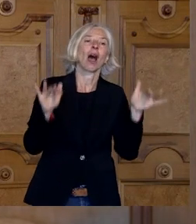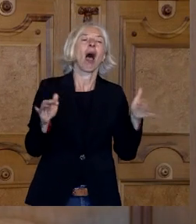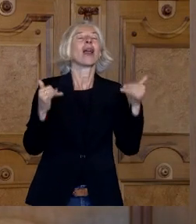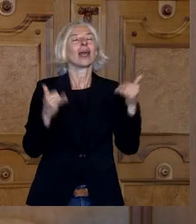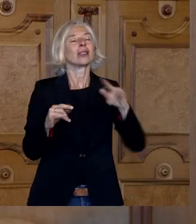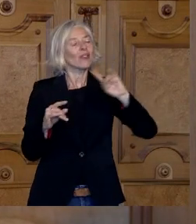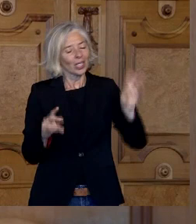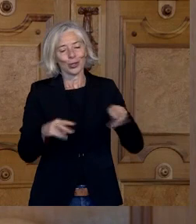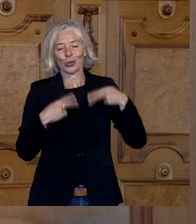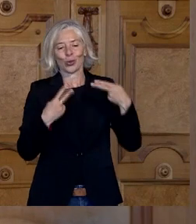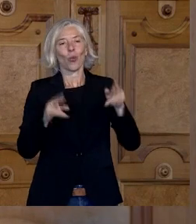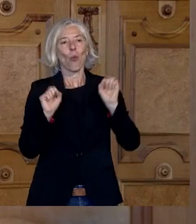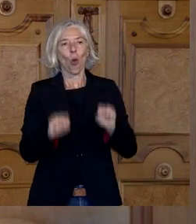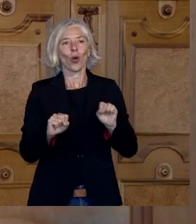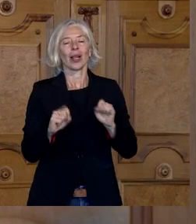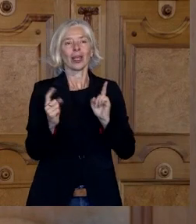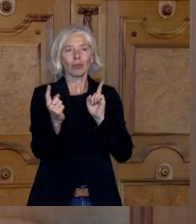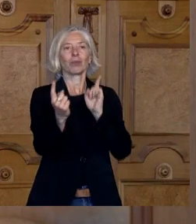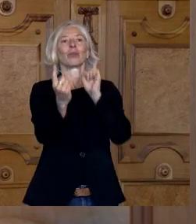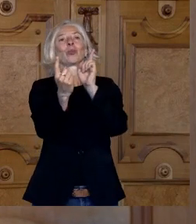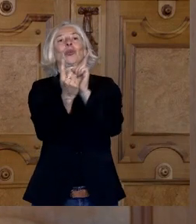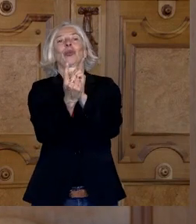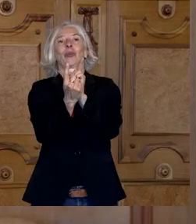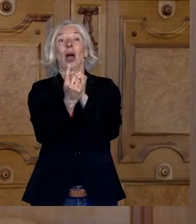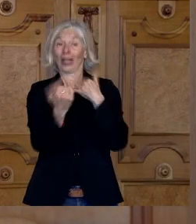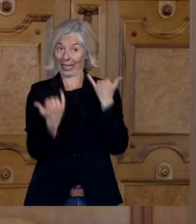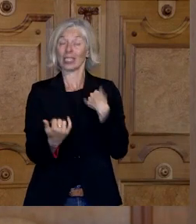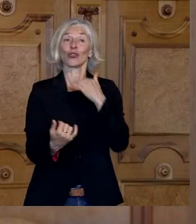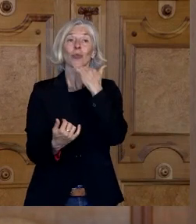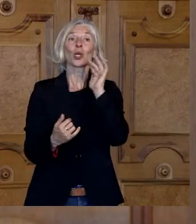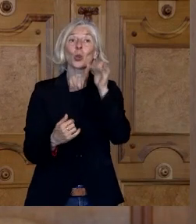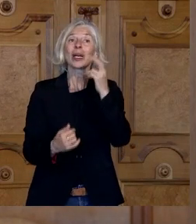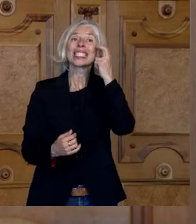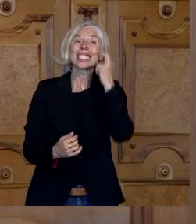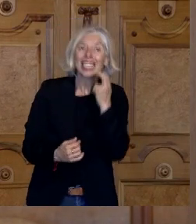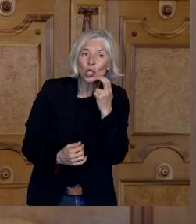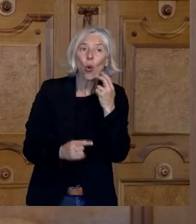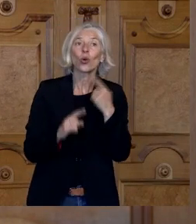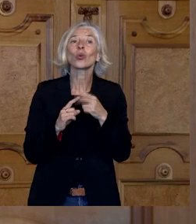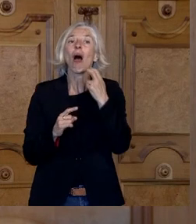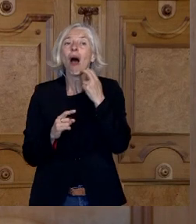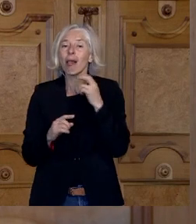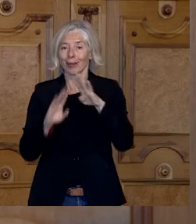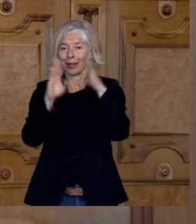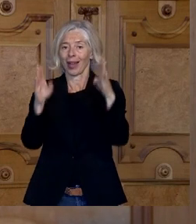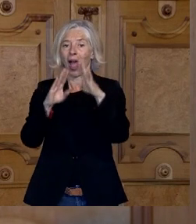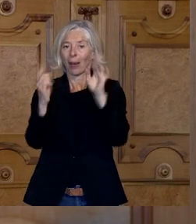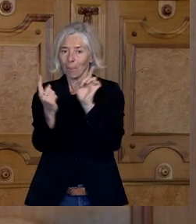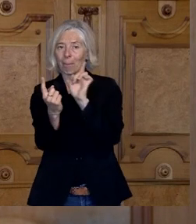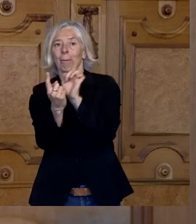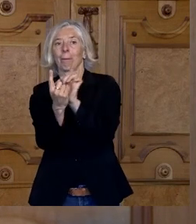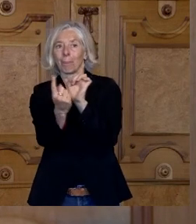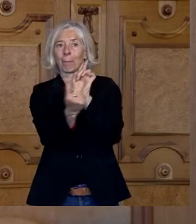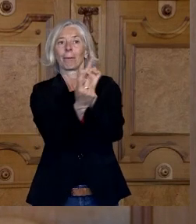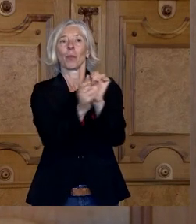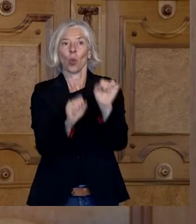stattfinden können. Ich rede hier von den Begegnungen in den Senioren- und Altenheimen. Die Lockerungen in den Senioren-